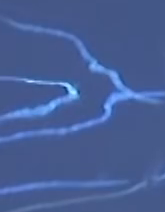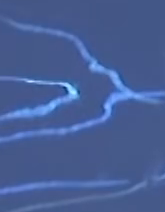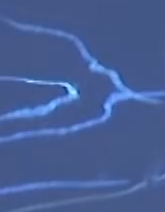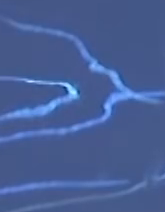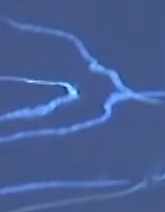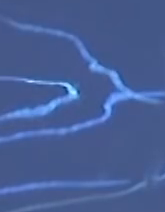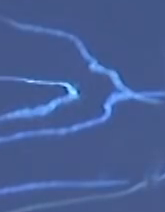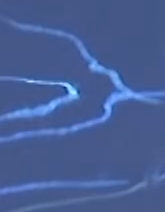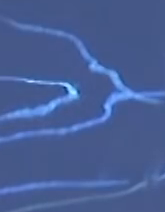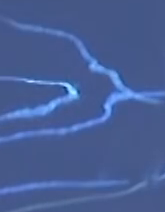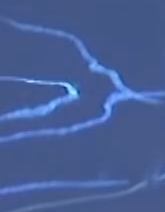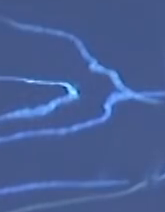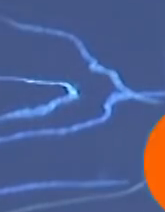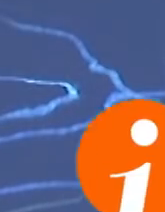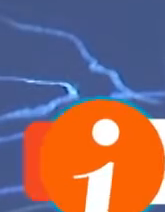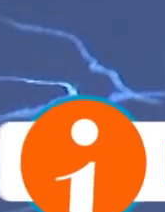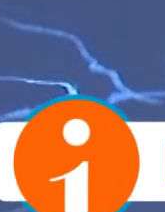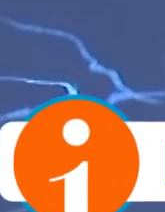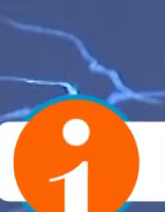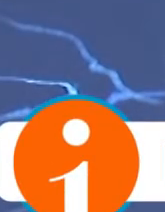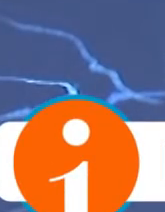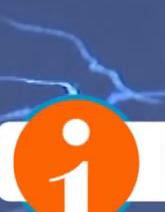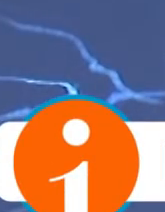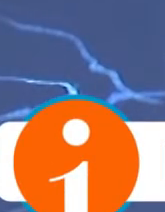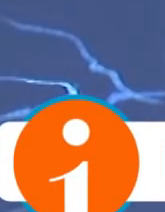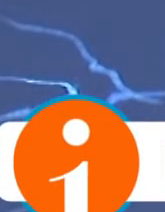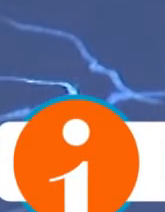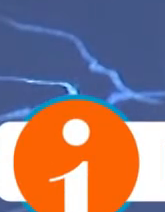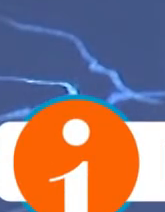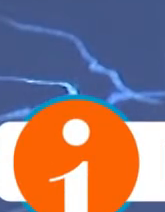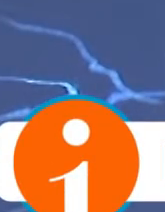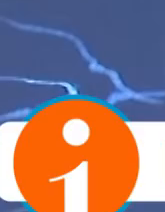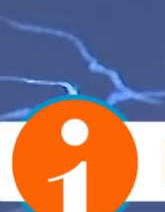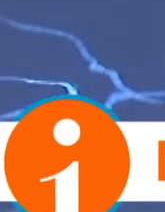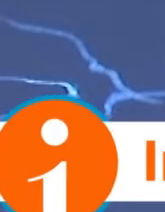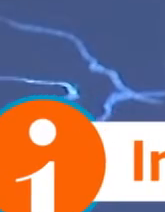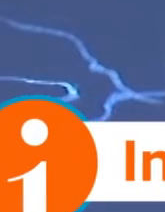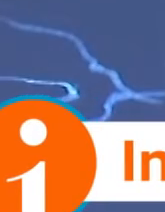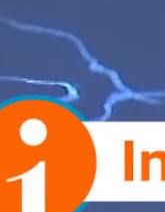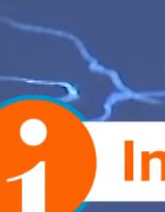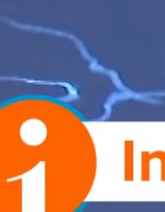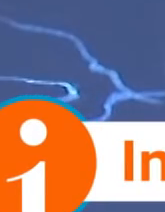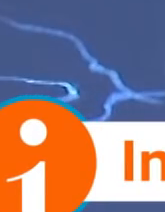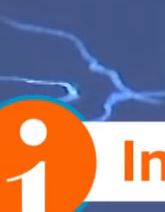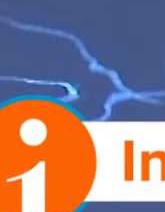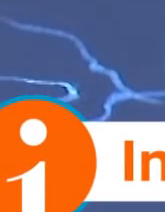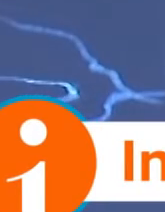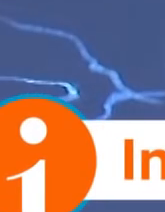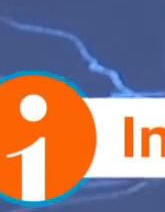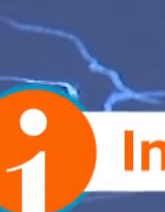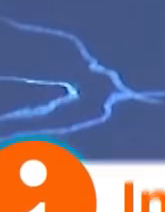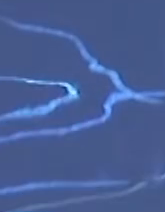журналистік зерттеулер. Ең маңызды және қызықты ақпараттар Информбюроның YouTube арнасында. Жазылыңыздар,